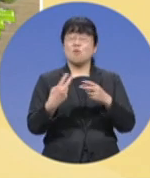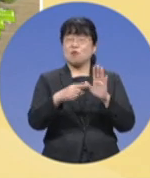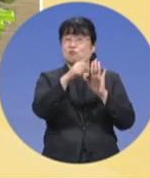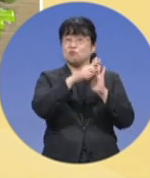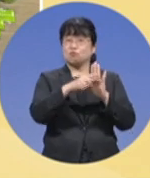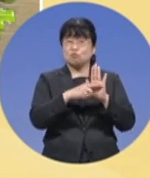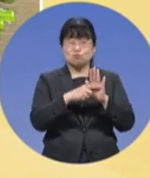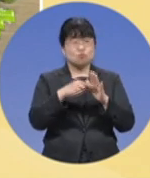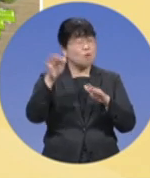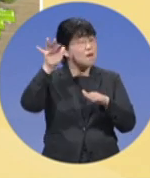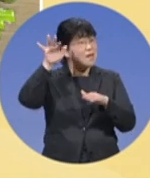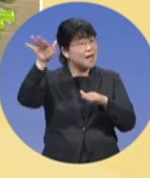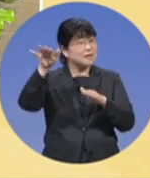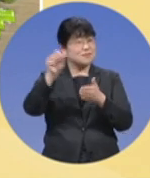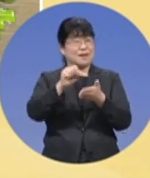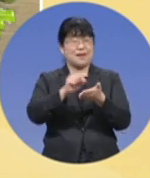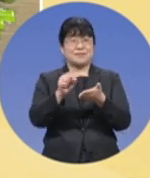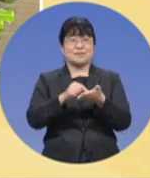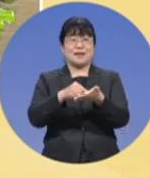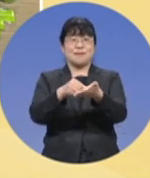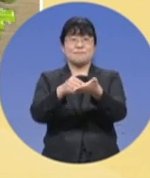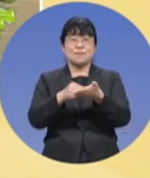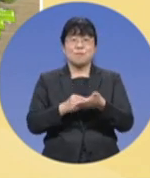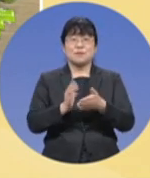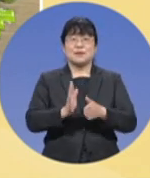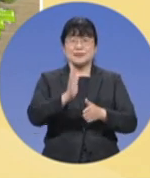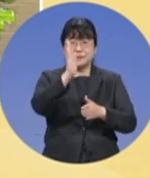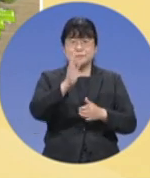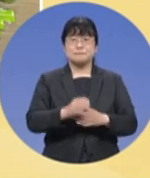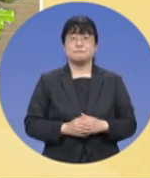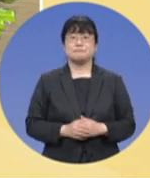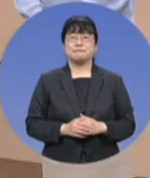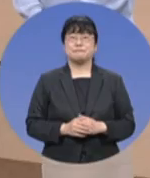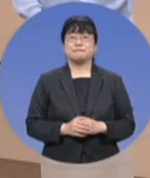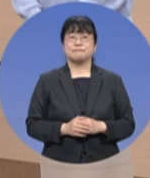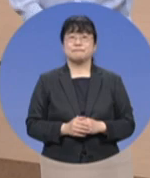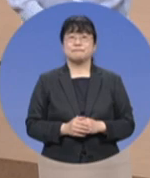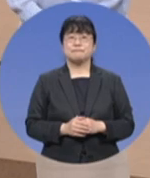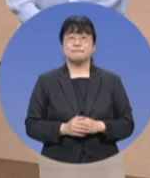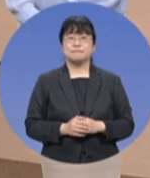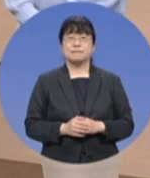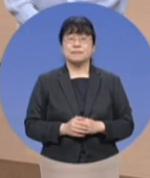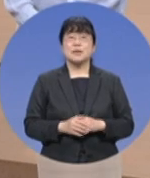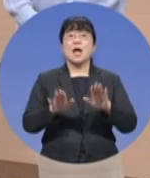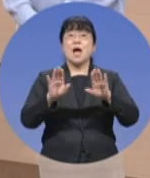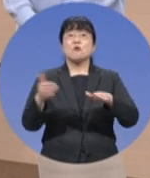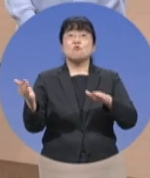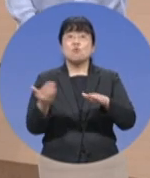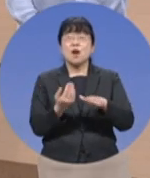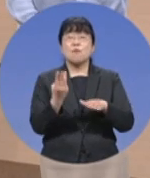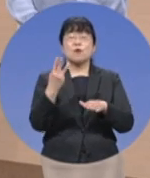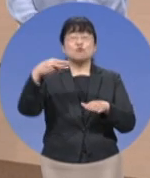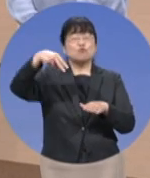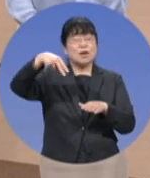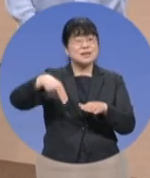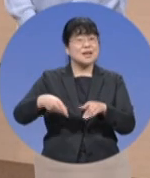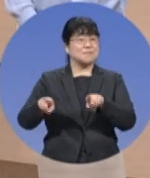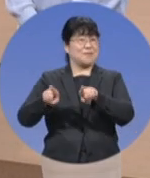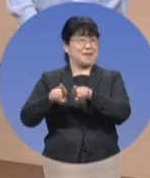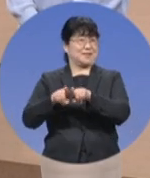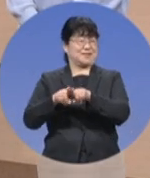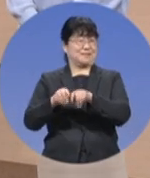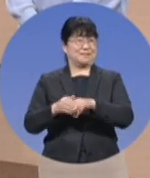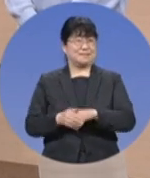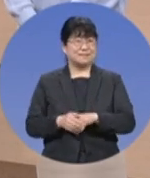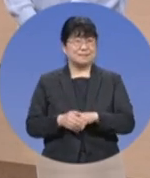項と番組の感想を必ずお書き添えの上ご応募ください。さてここからはゆなちゃんにも加わってもらい